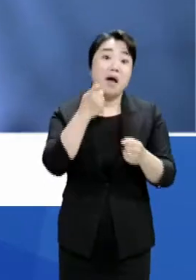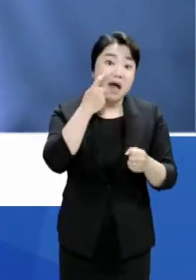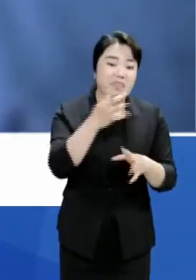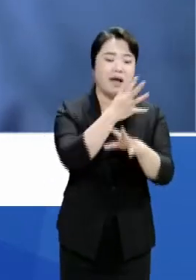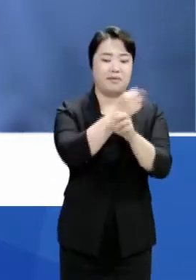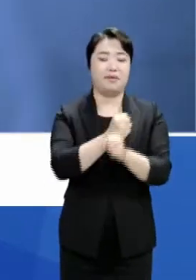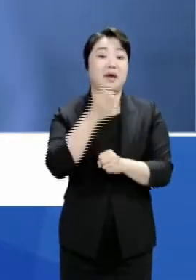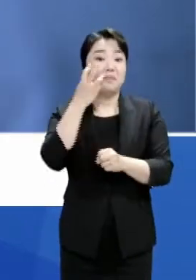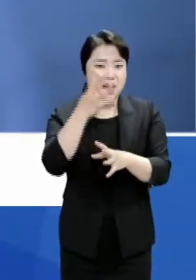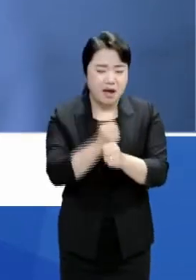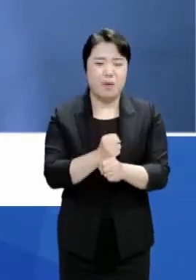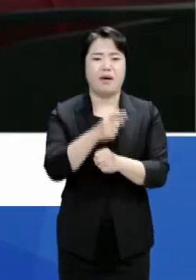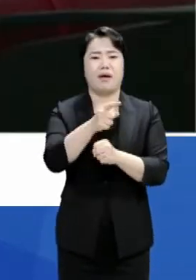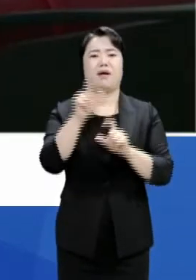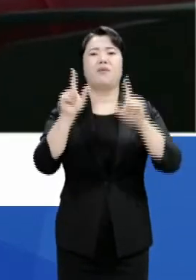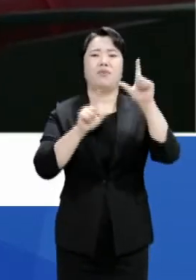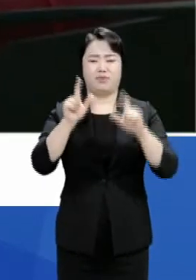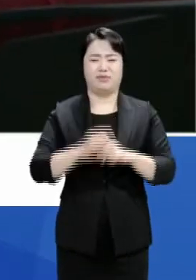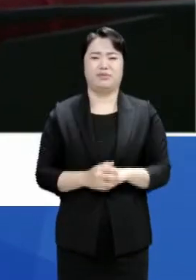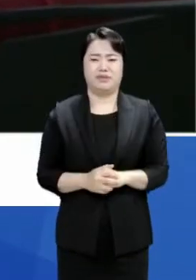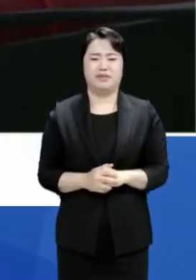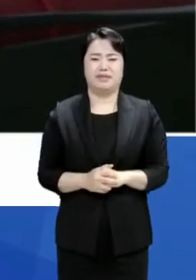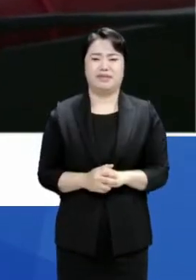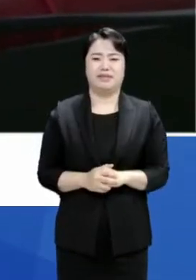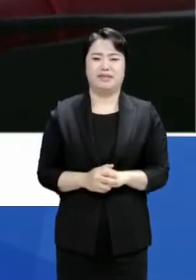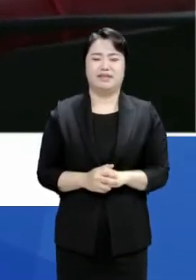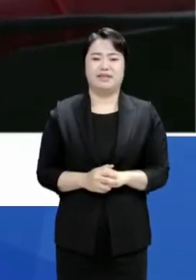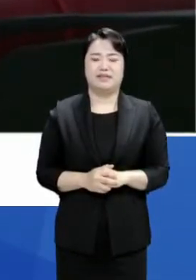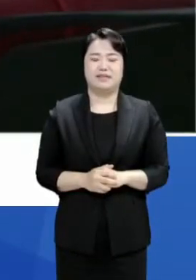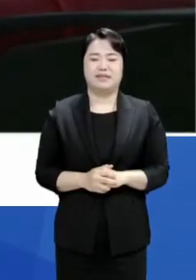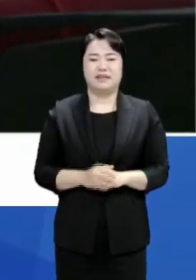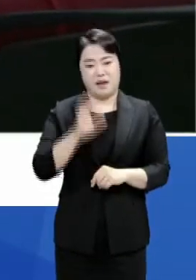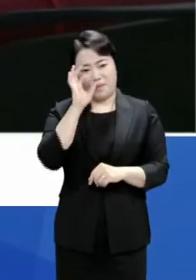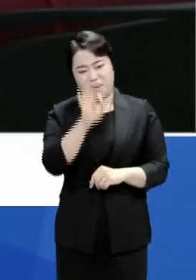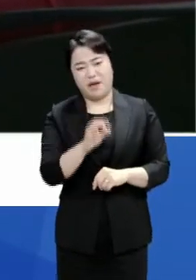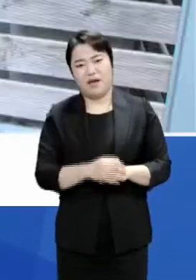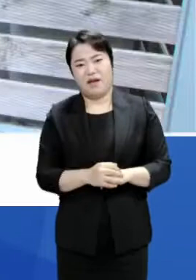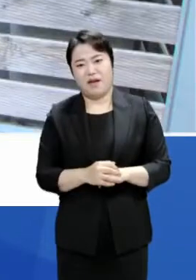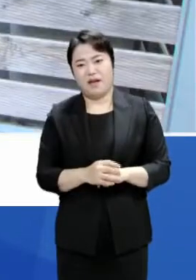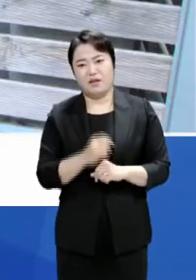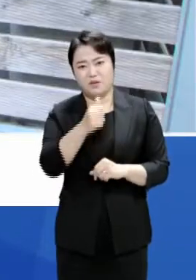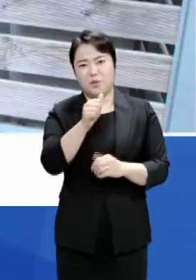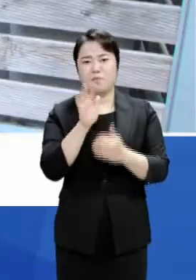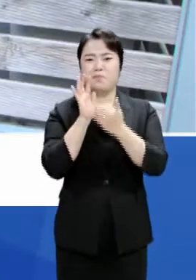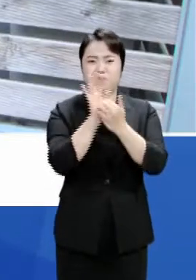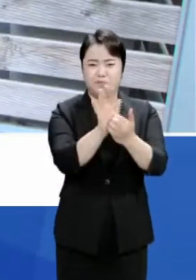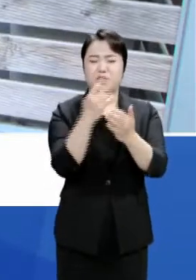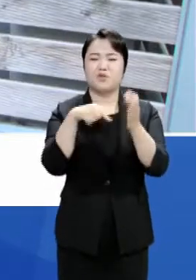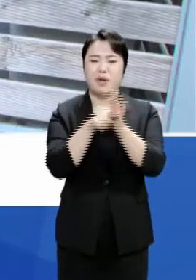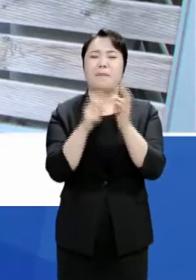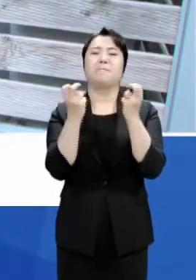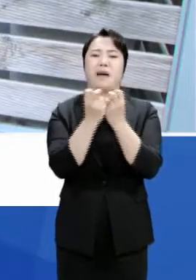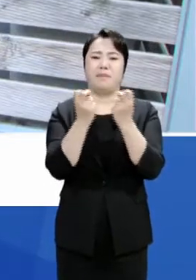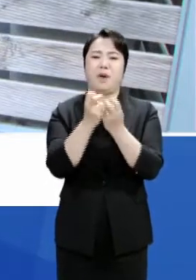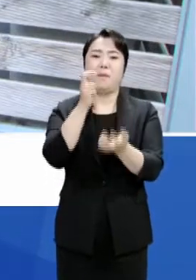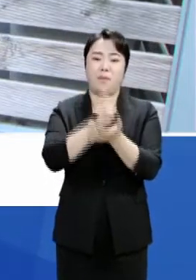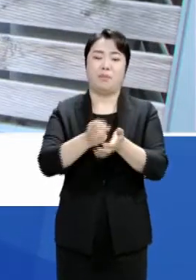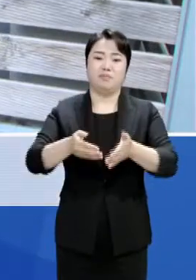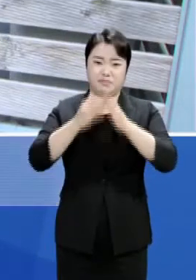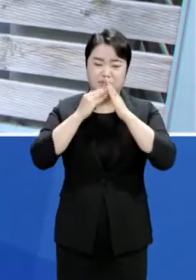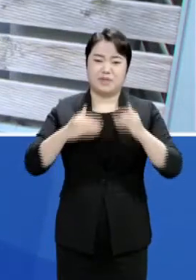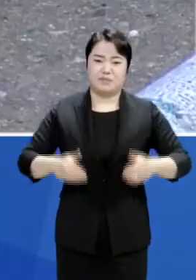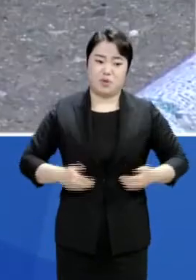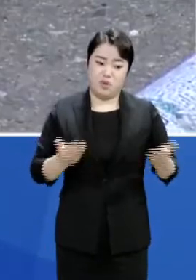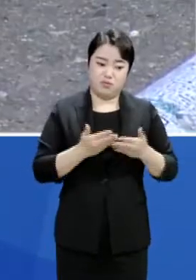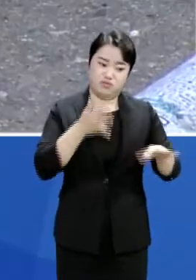계약이 많이 이게 성황 그러니까 말하자면 많이 쓰여지고 있는데, 이거를 좀그 제재하는 법률안이 좀 만들어져야 된다라고 하는